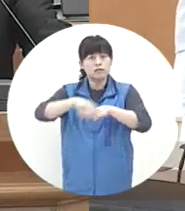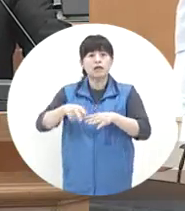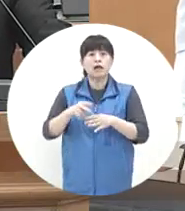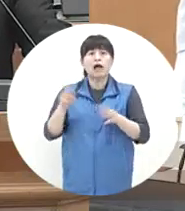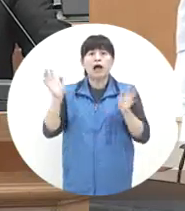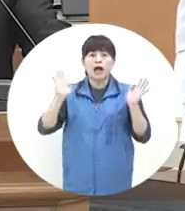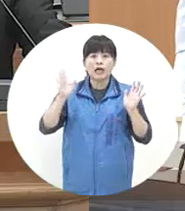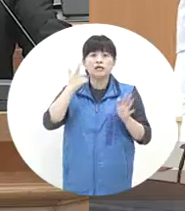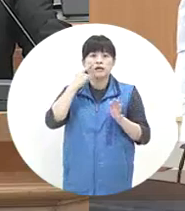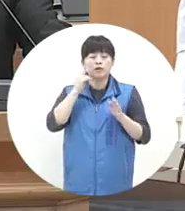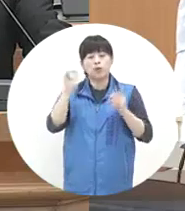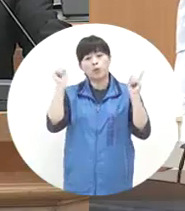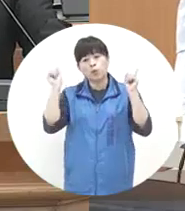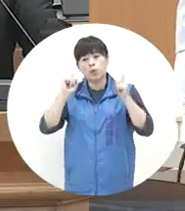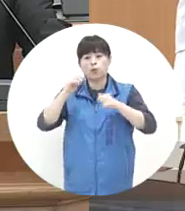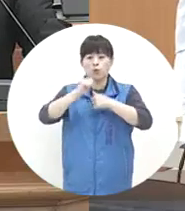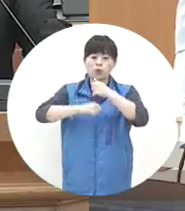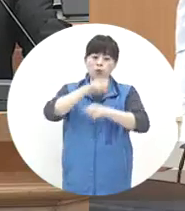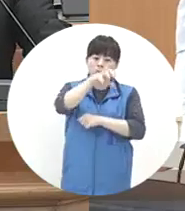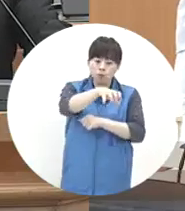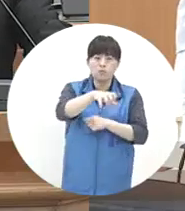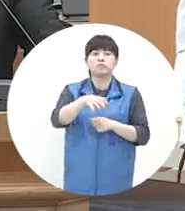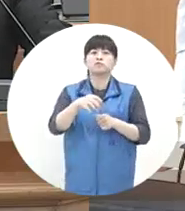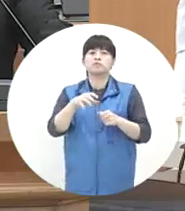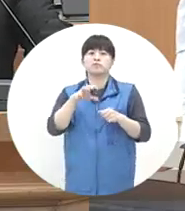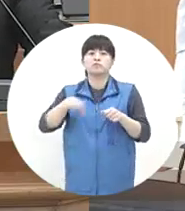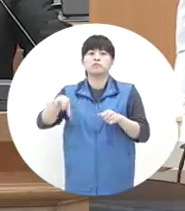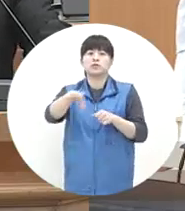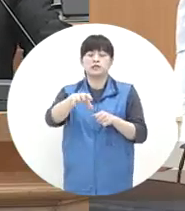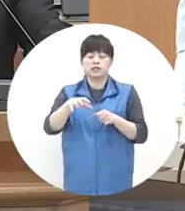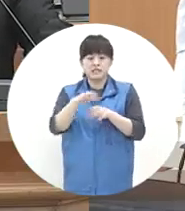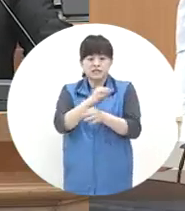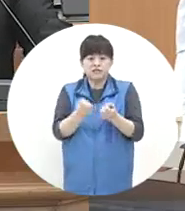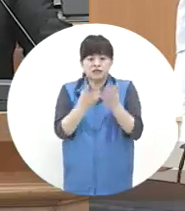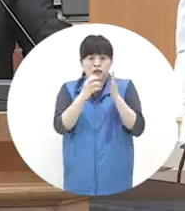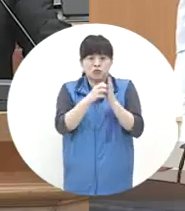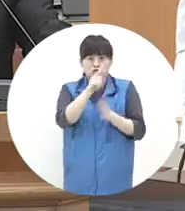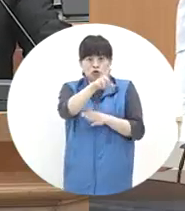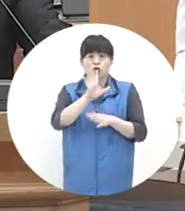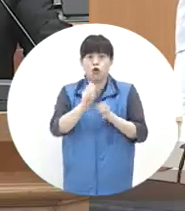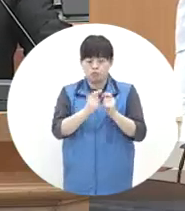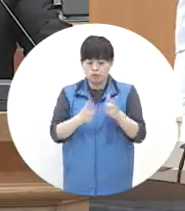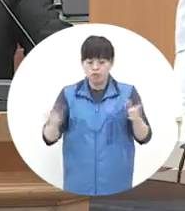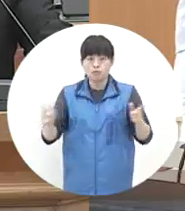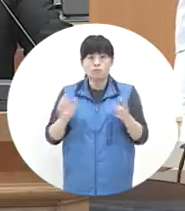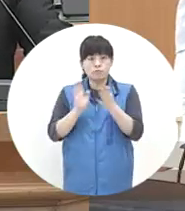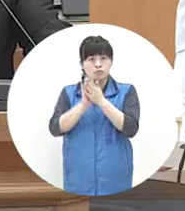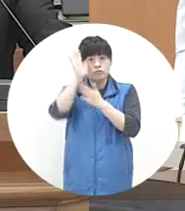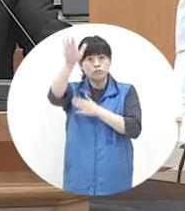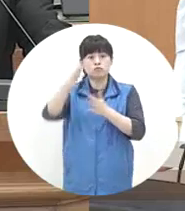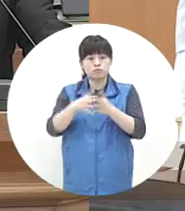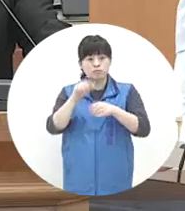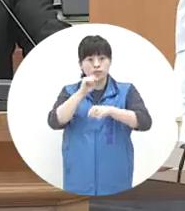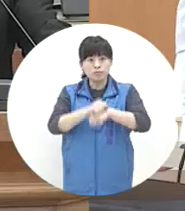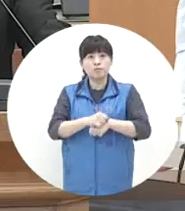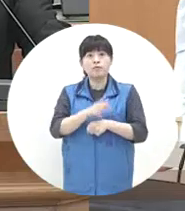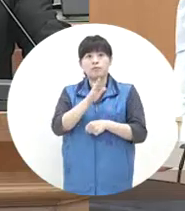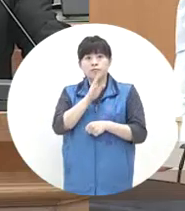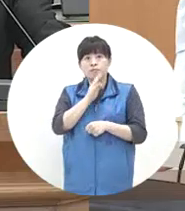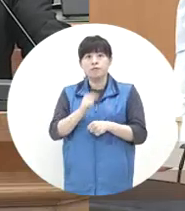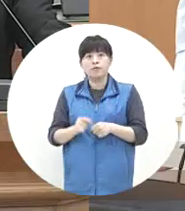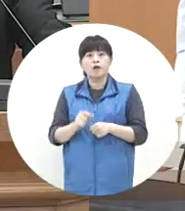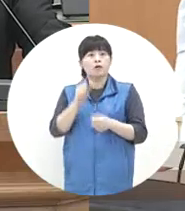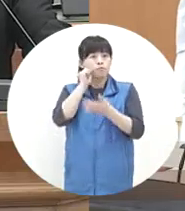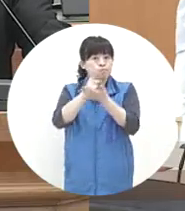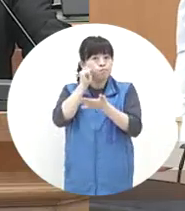动区域，我要把它规划区域。那经发局其实它有一系列未来要办的是夜夜有活